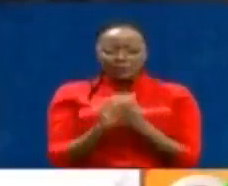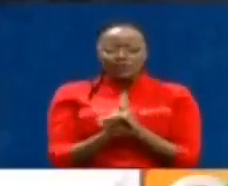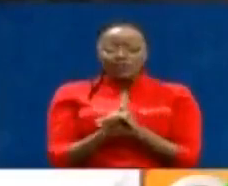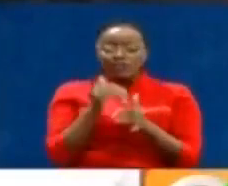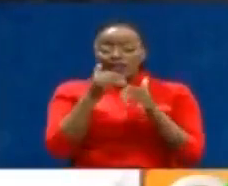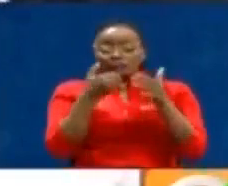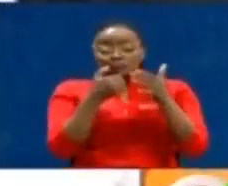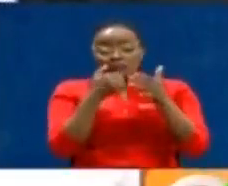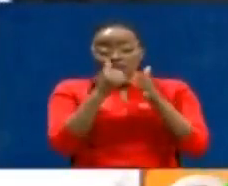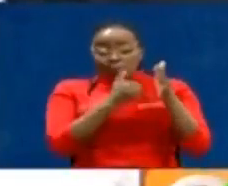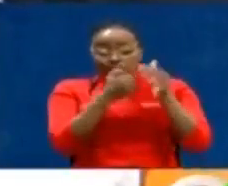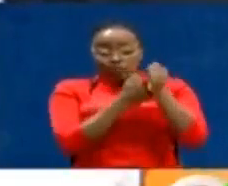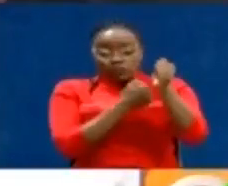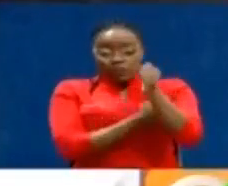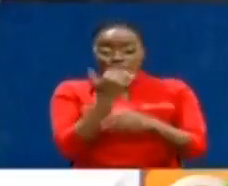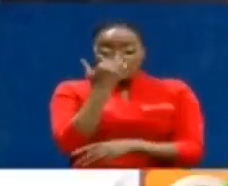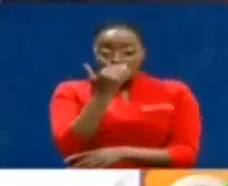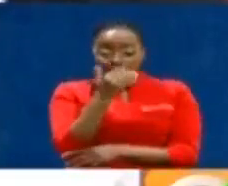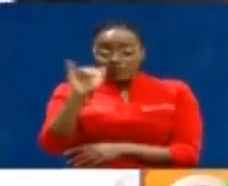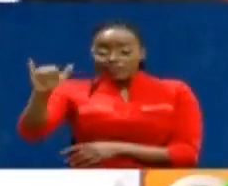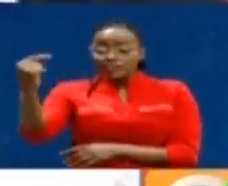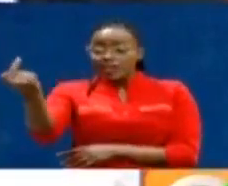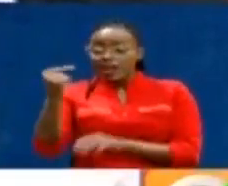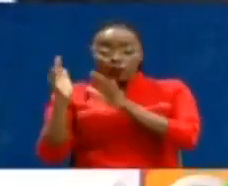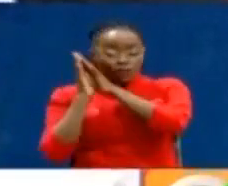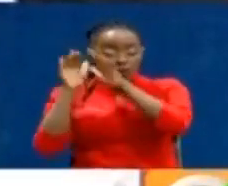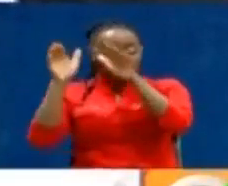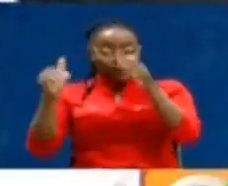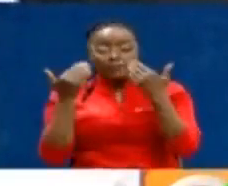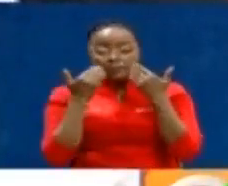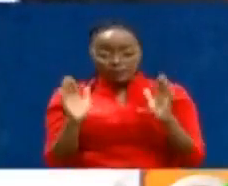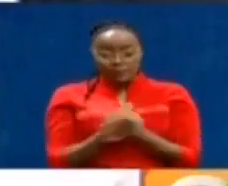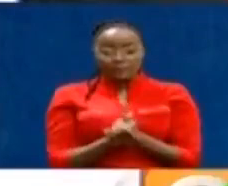ni ventilators tumeleta, ikiwa ni isolation beds tumeleta.